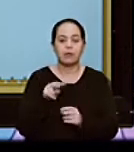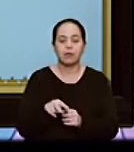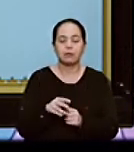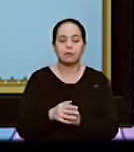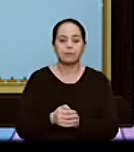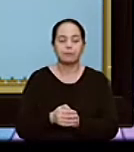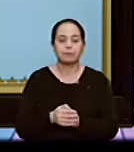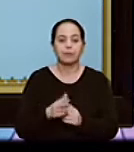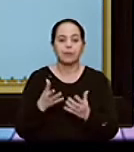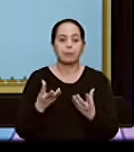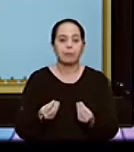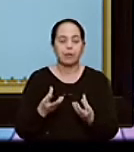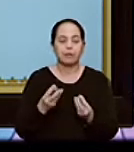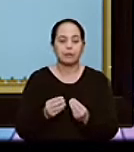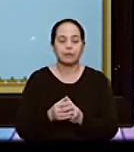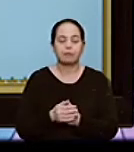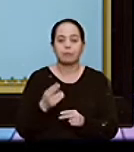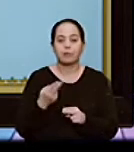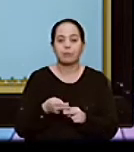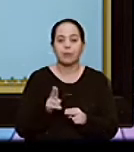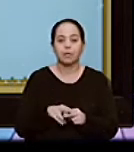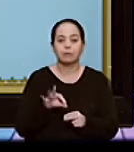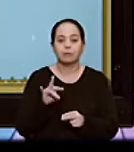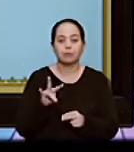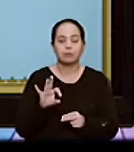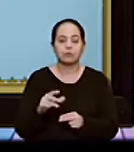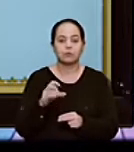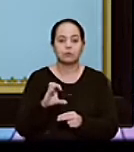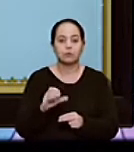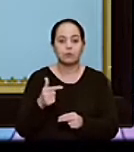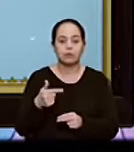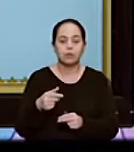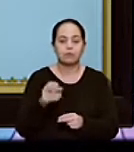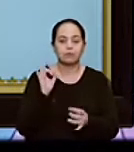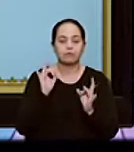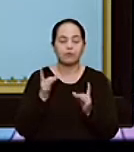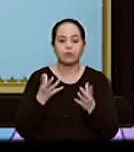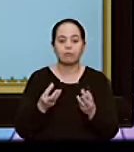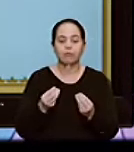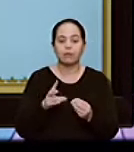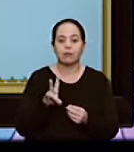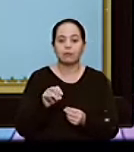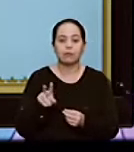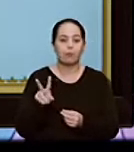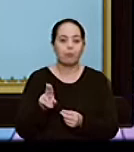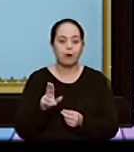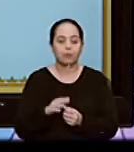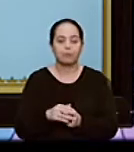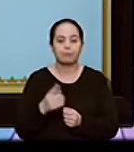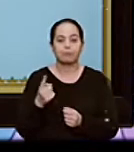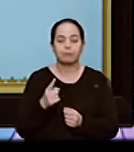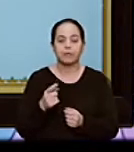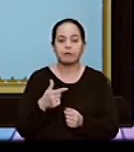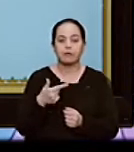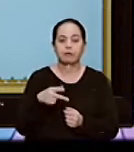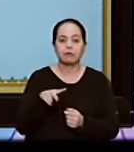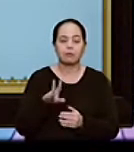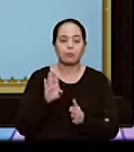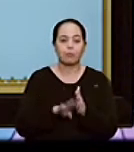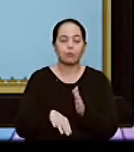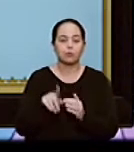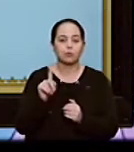«Л» – мягкий, поэтому он согласный, звонкий, мягкий, непарный. Первое